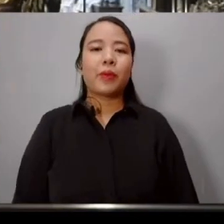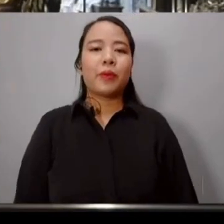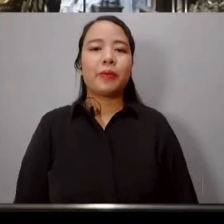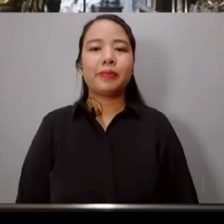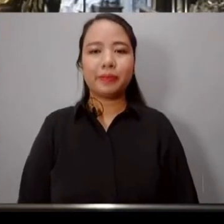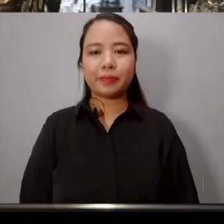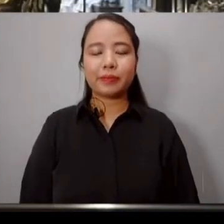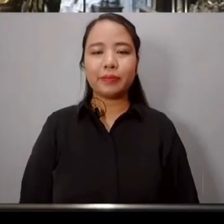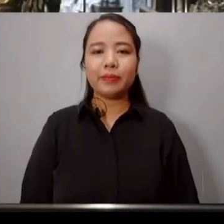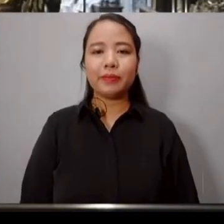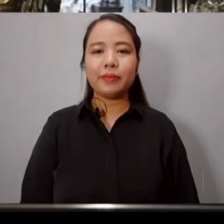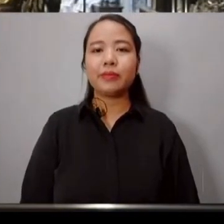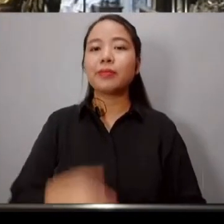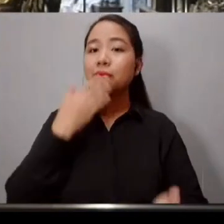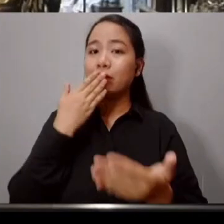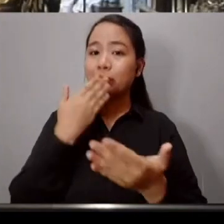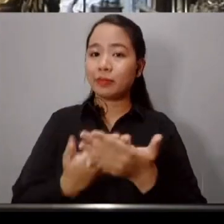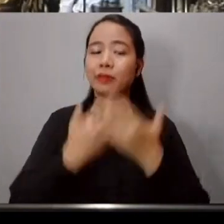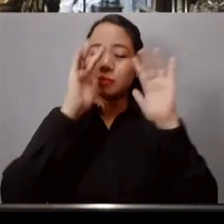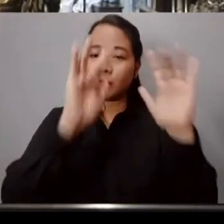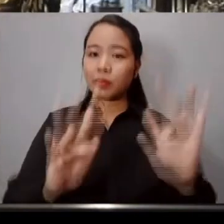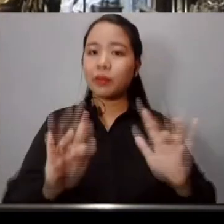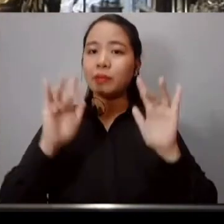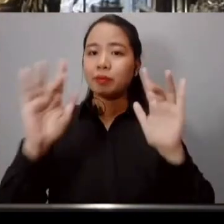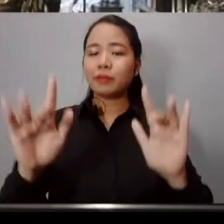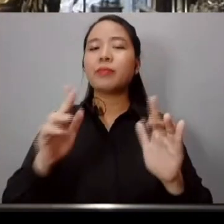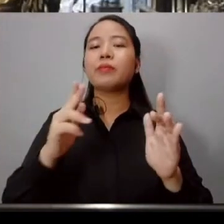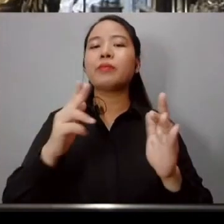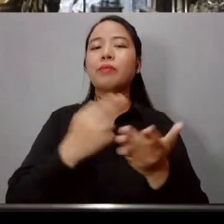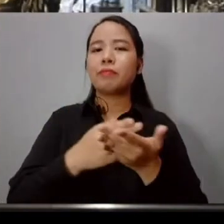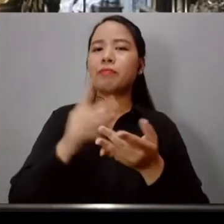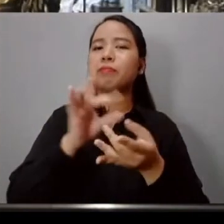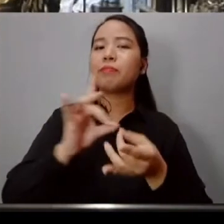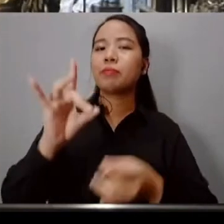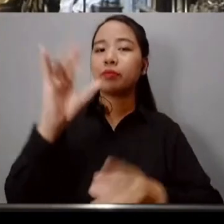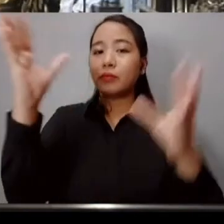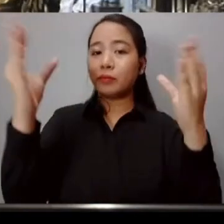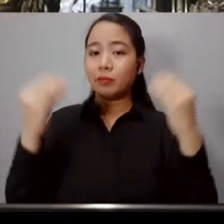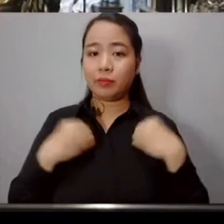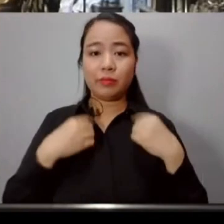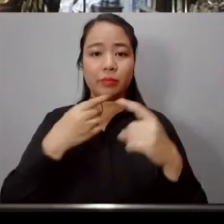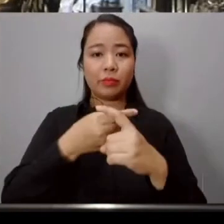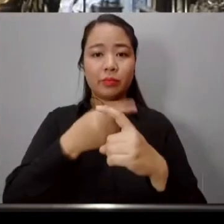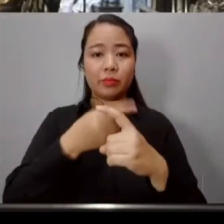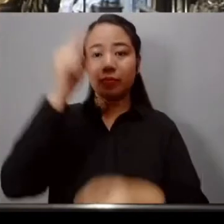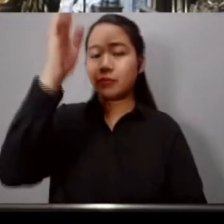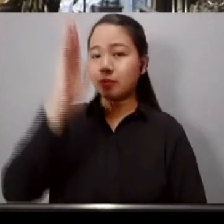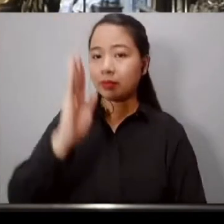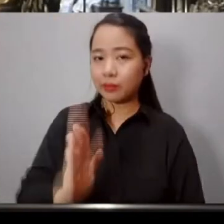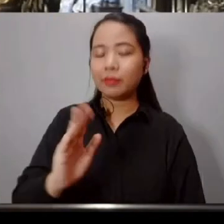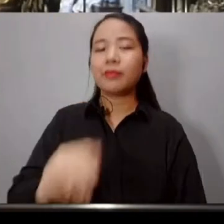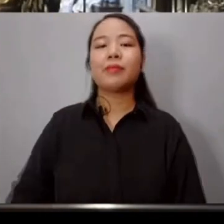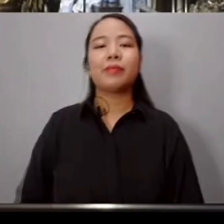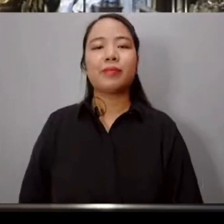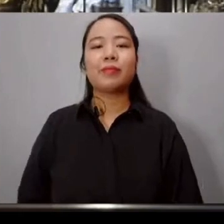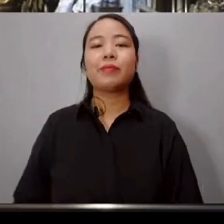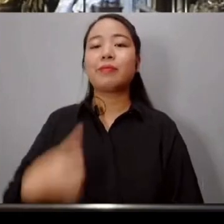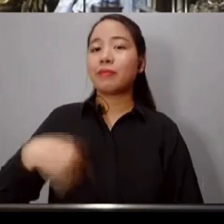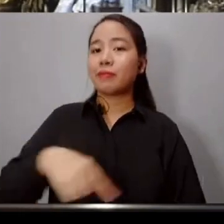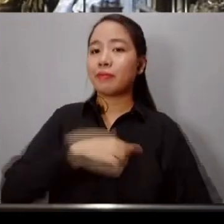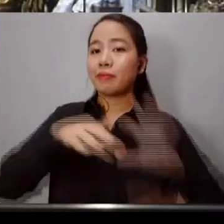Mabuti at maawain ang espiritong tinanggap natin mula sa Diyos. Sa pakikiisa natin sa